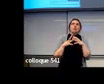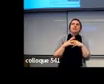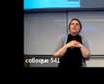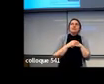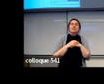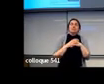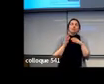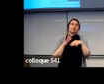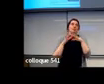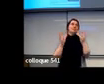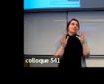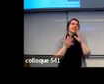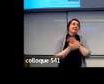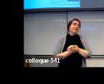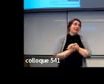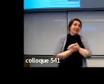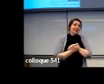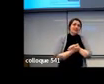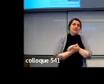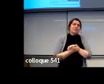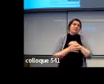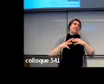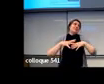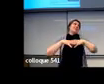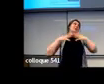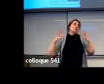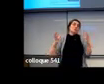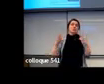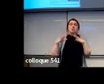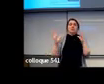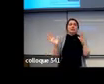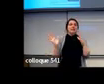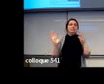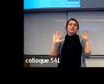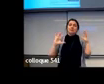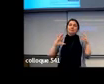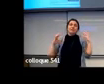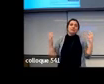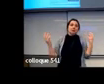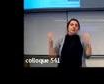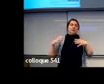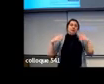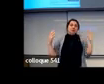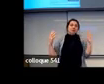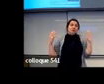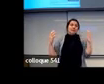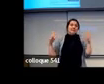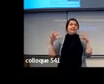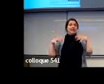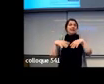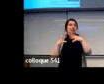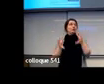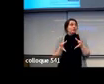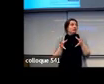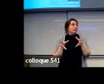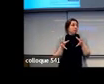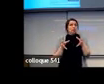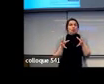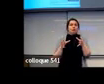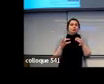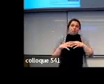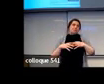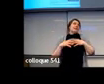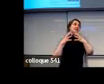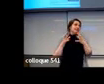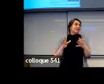nous, c'est un contexte, moi je trouve ça merveilleux que la Fabrique Crèze qu'il y a, parce qu'il y a vraiment un soutien, une équipe qui permet de laisser les créateurs